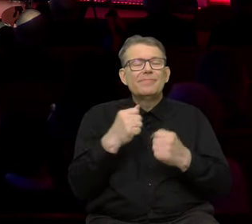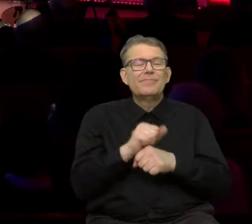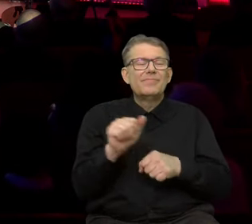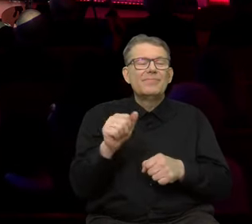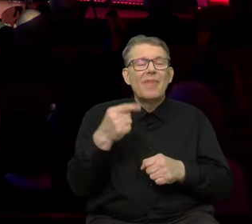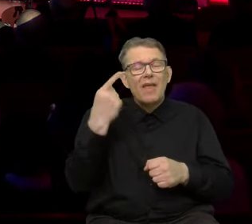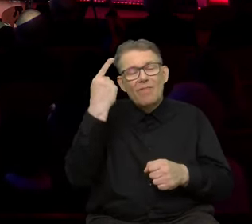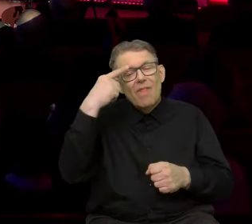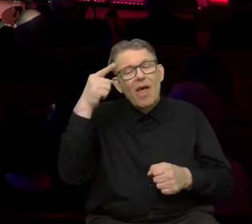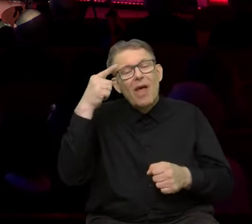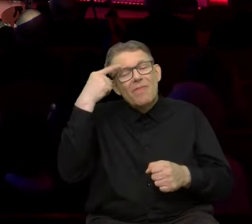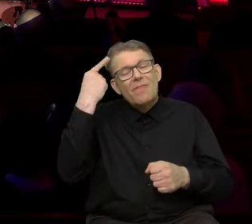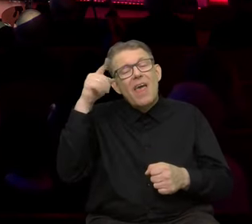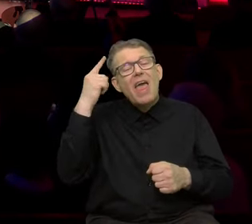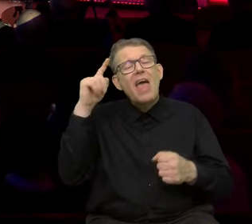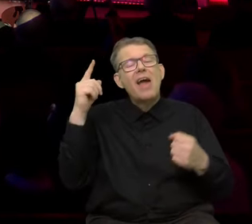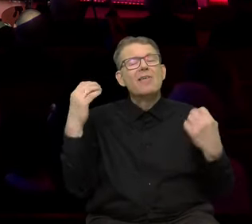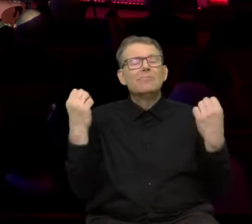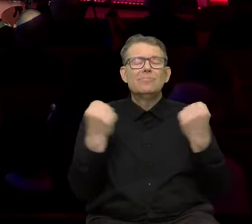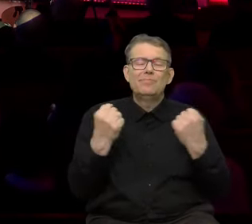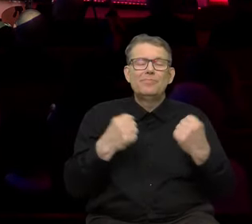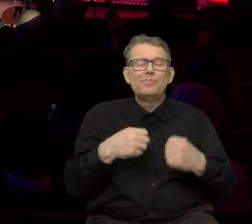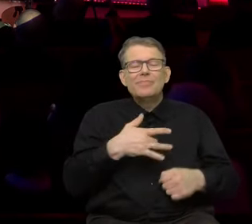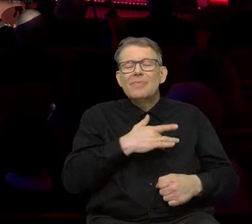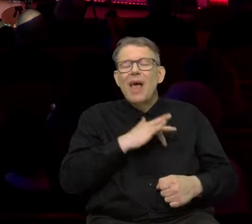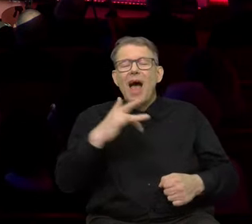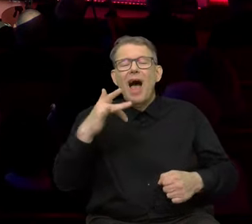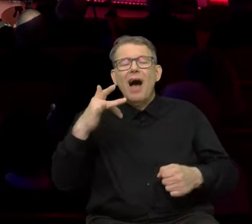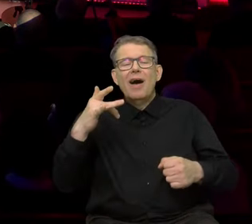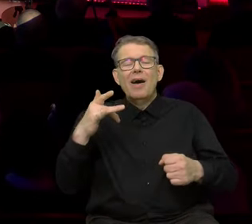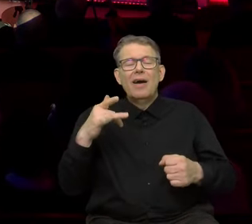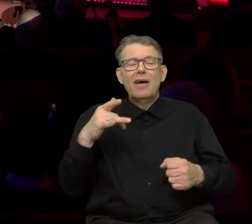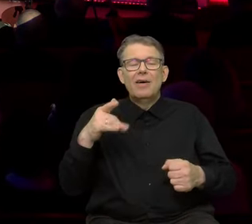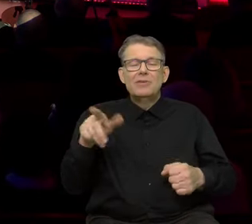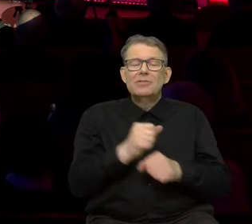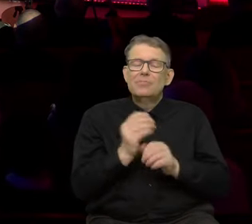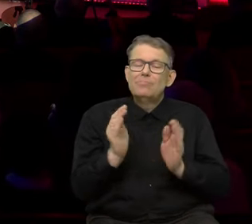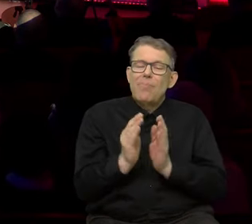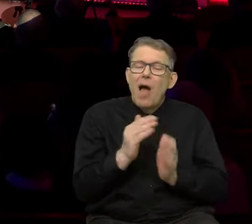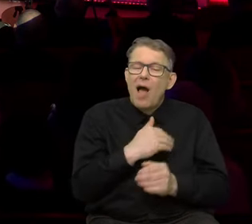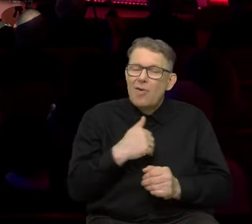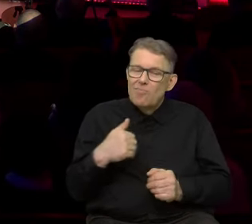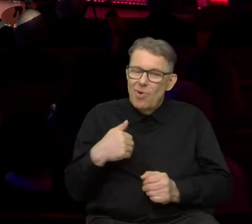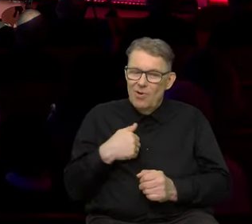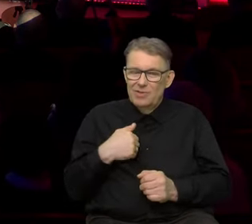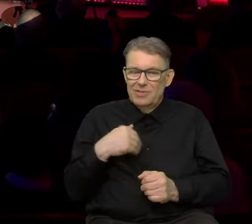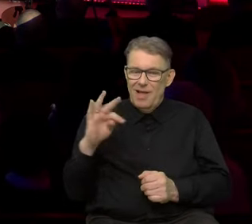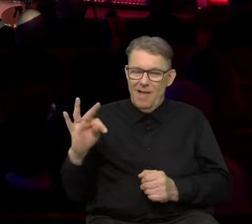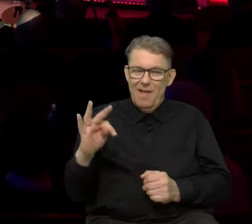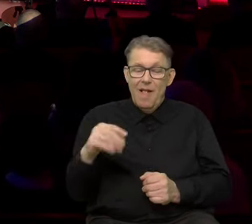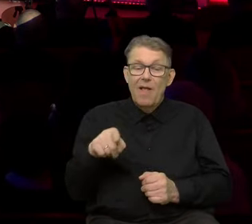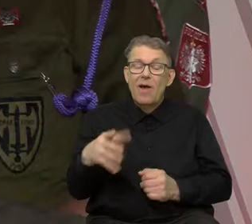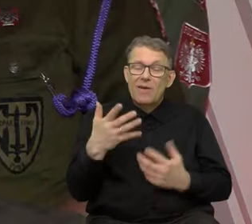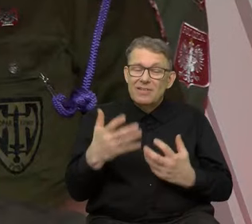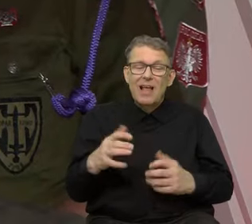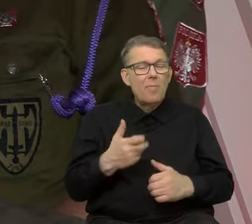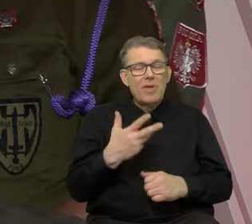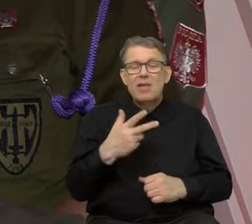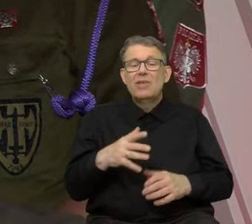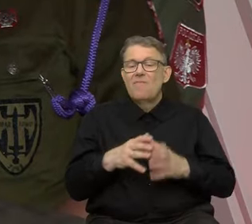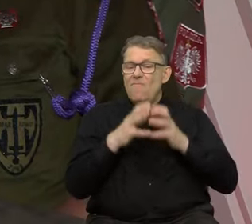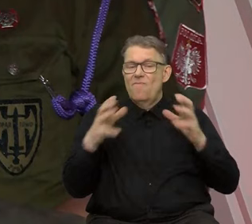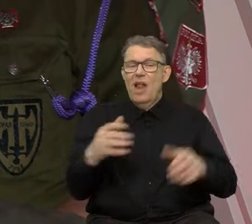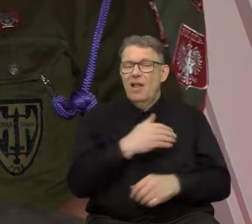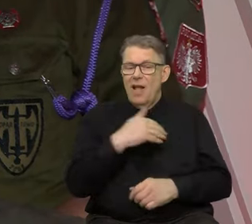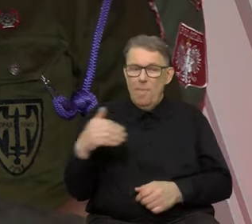Polską i chcą, żeby ta wielka Polska o nich nigdy nie zapomniała. I dlatego te nasze działania